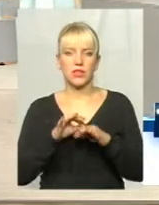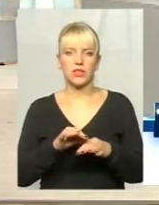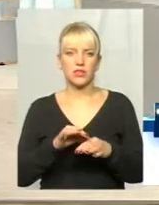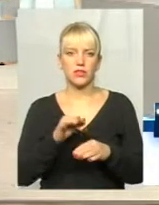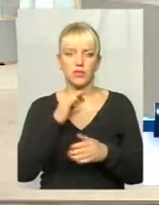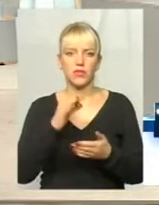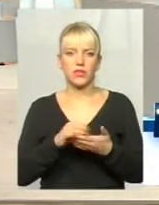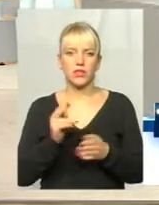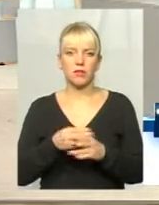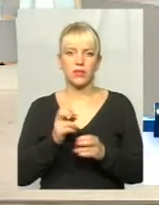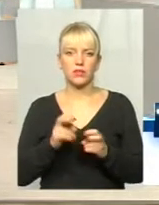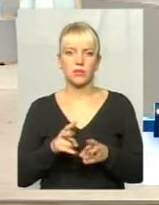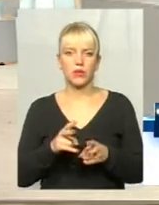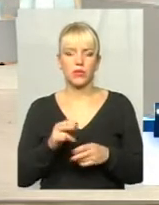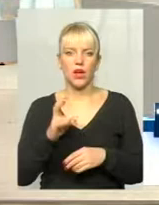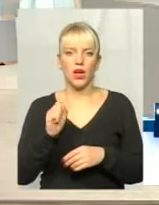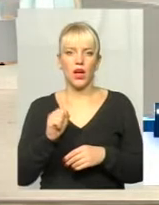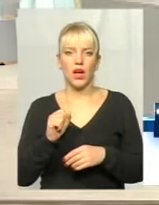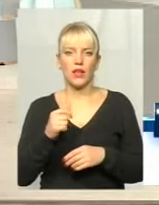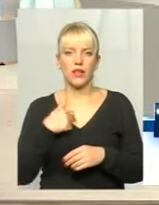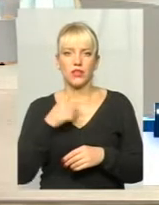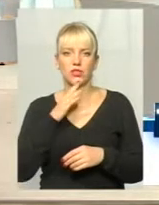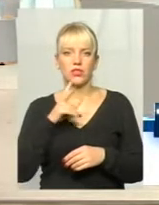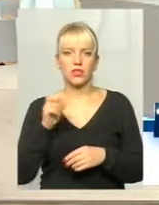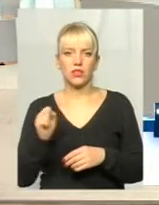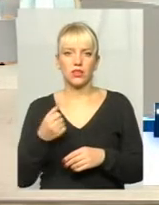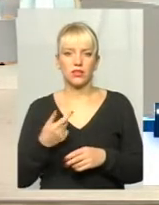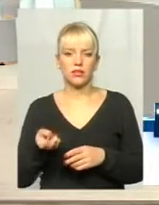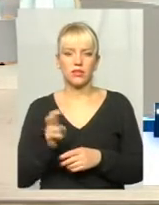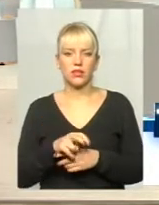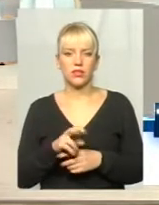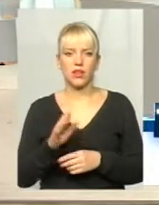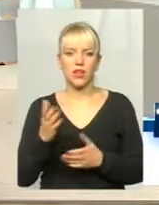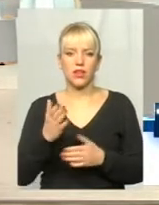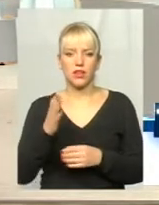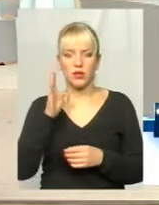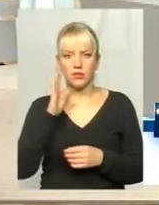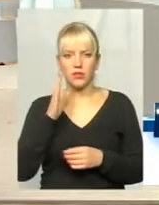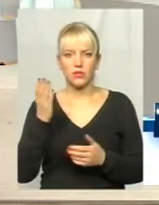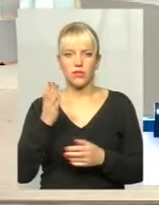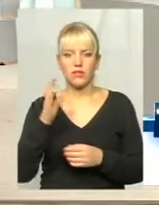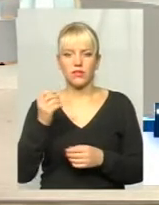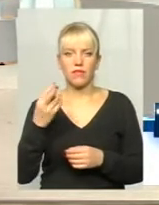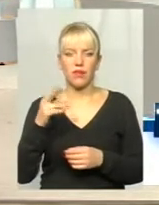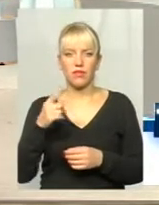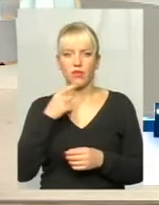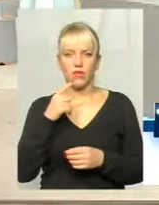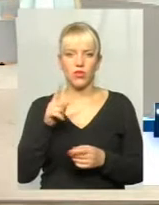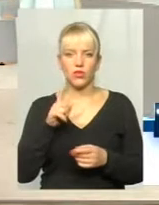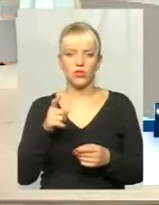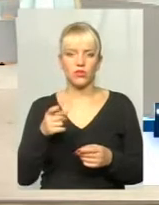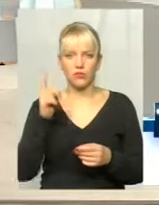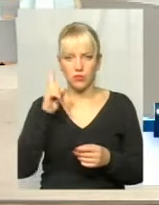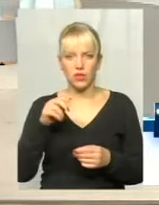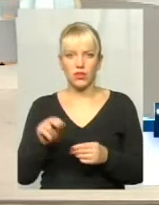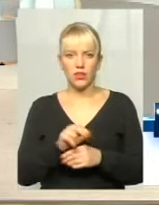безпеку. А я жінка, прийшов якийсь там батя, і це мені казати, що він вміє коментувати